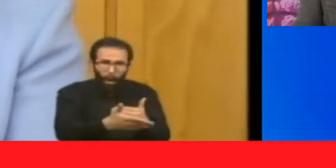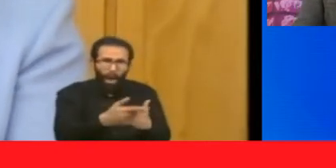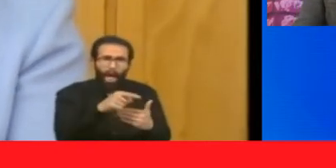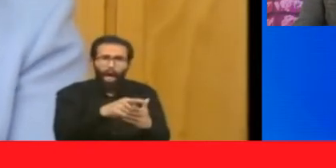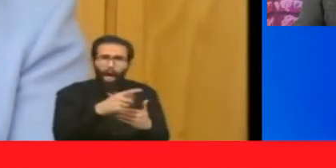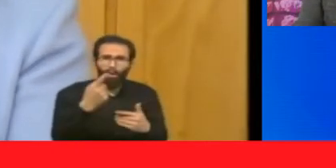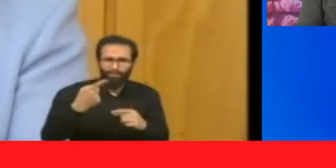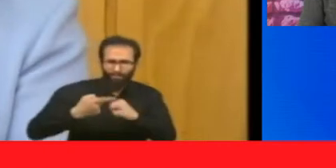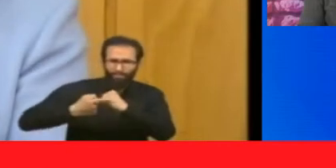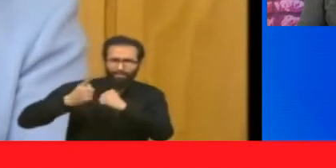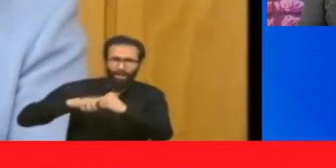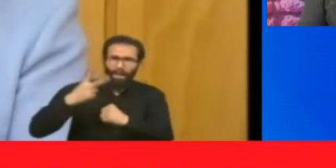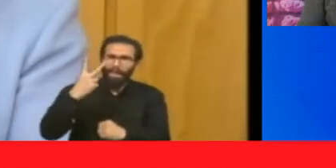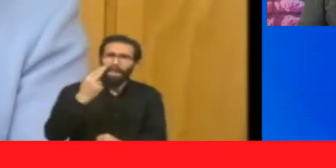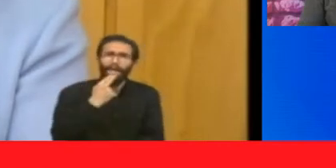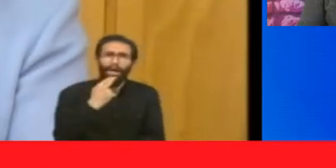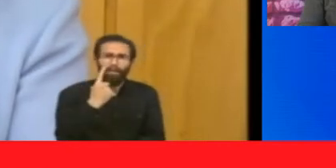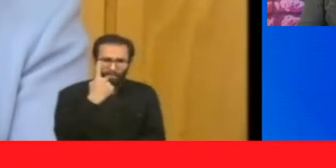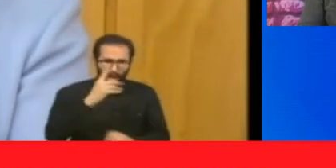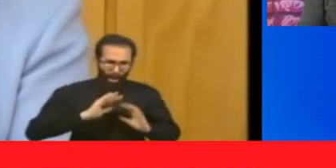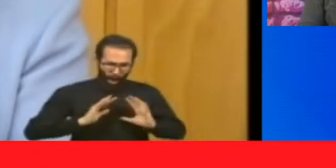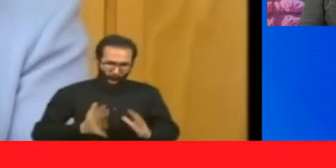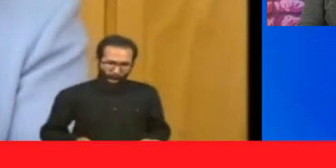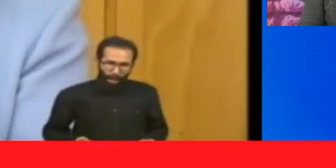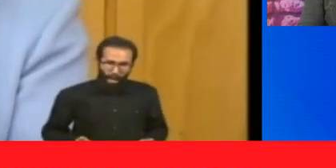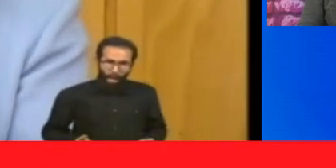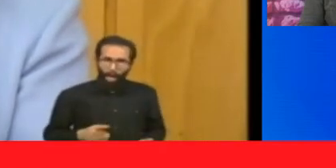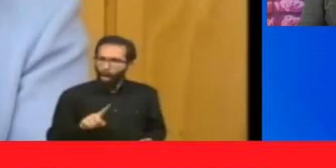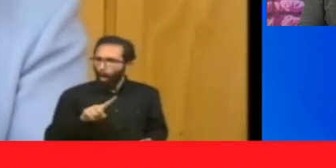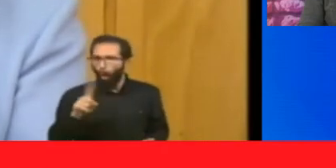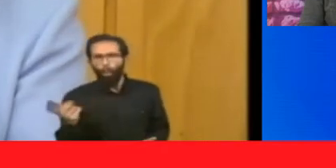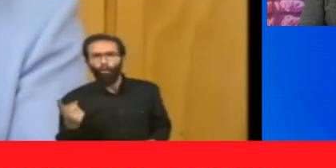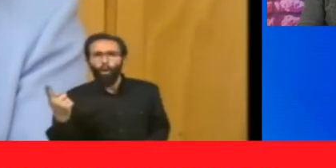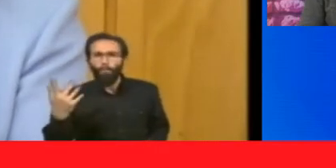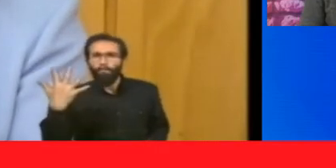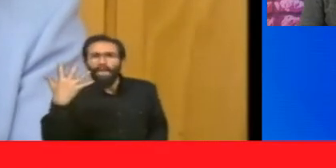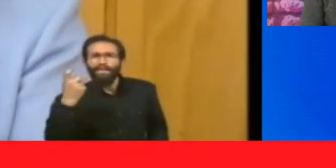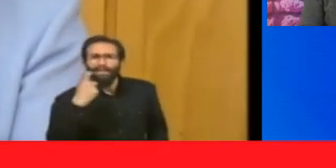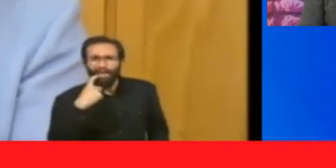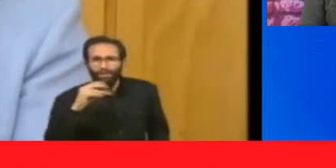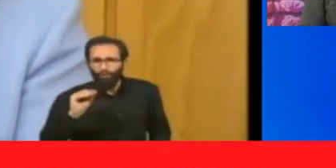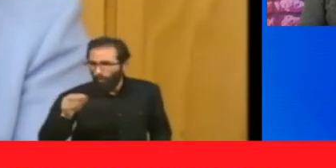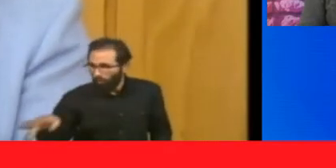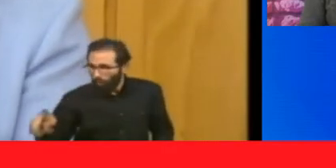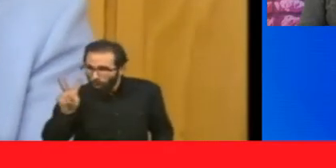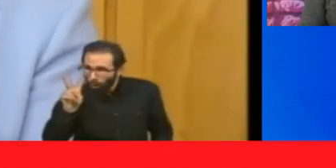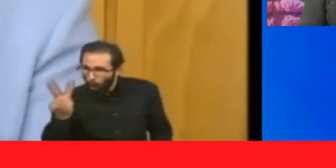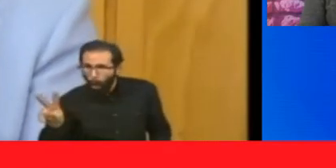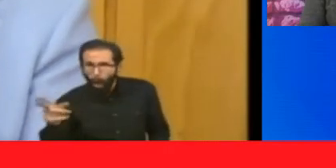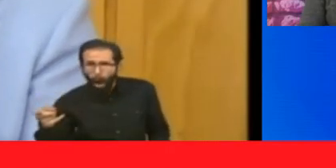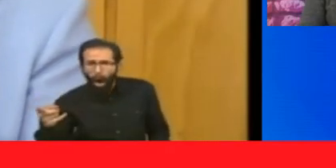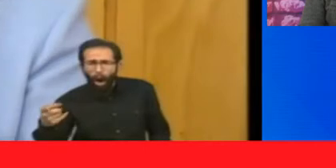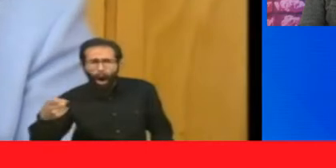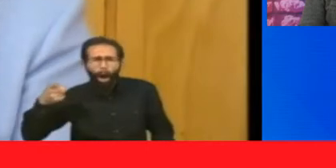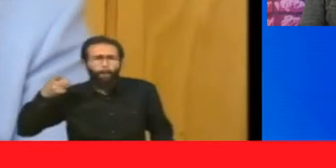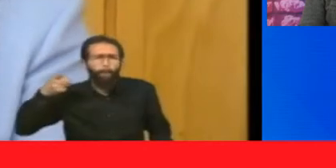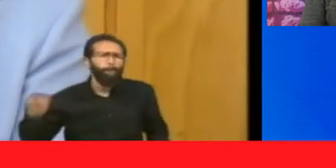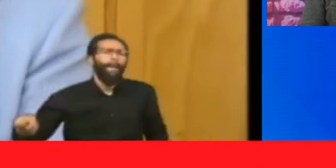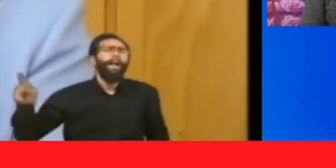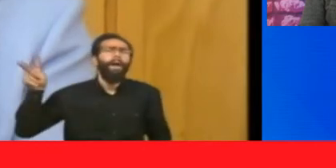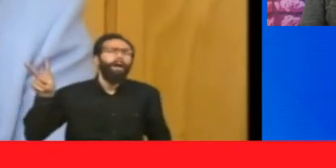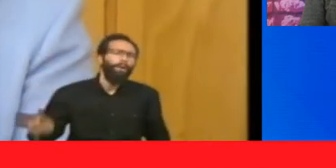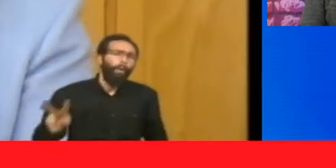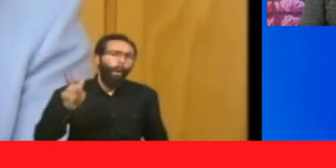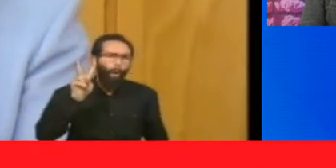hamile, diğeri de 5 yaşındaki çocuğunun gözü önünde hunharca, vahşice katledildi değerli